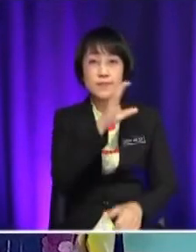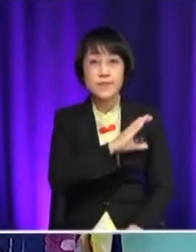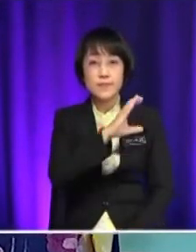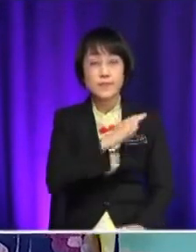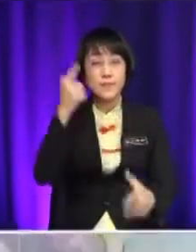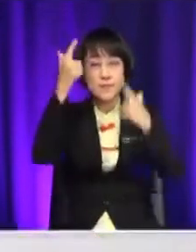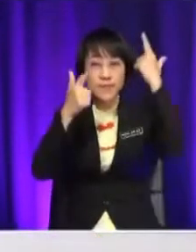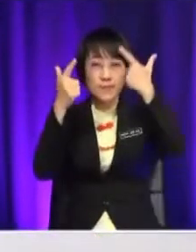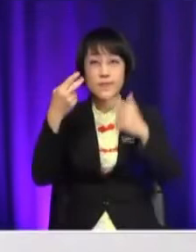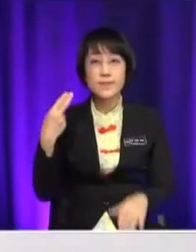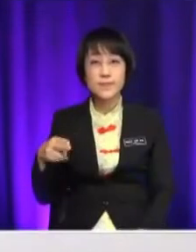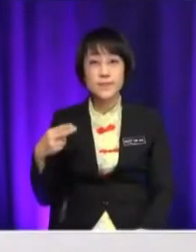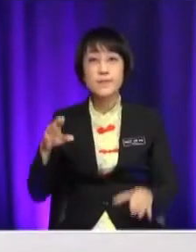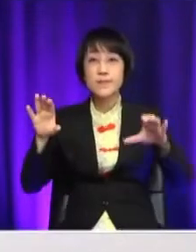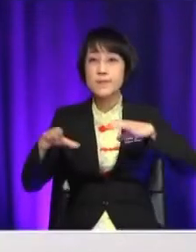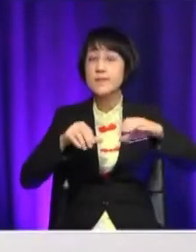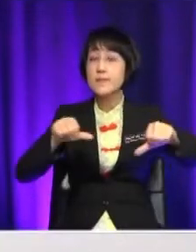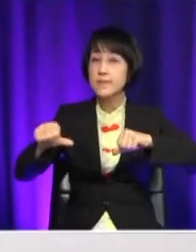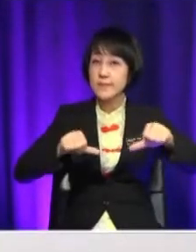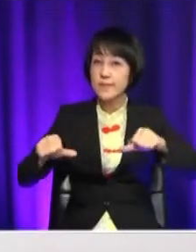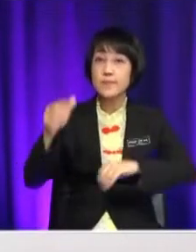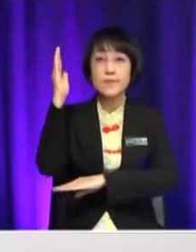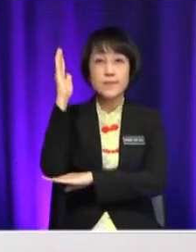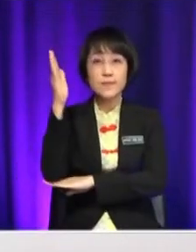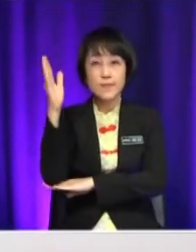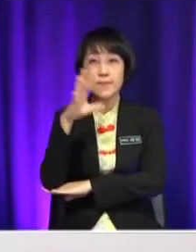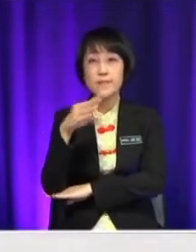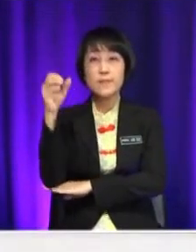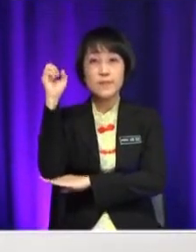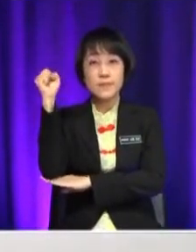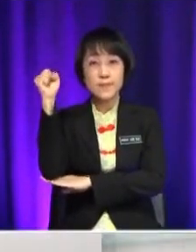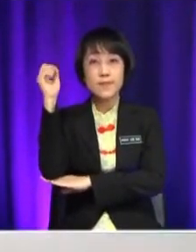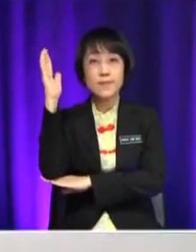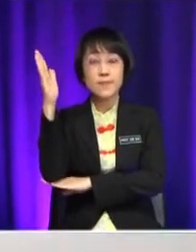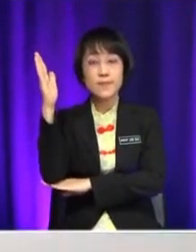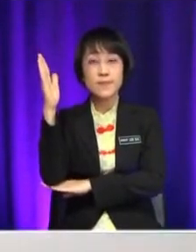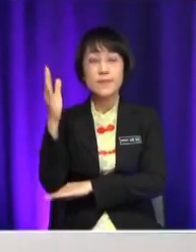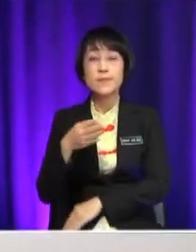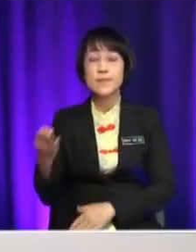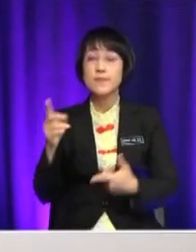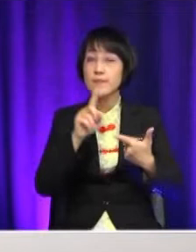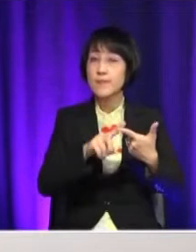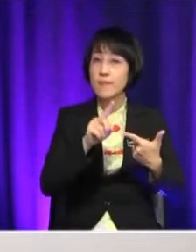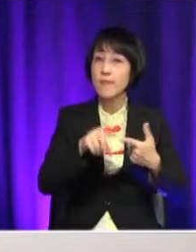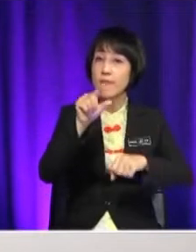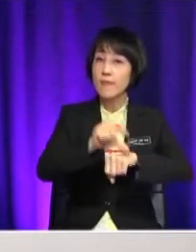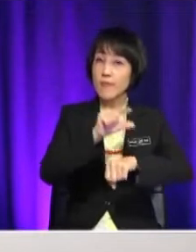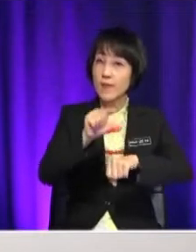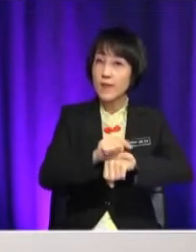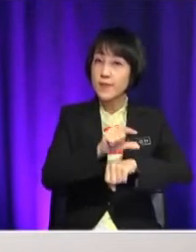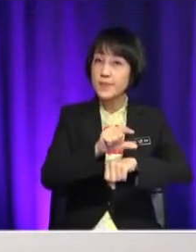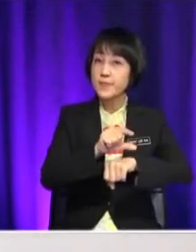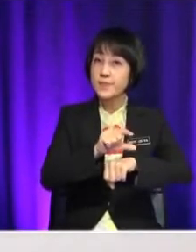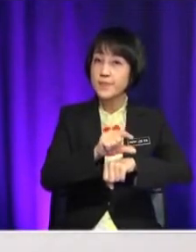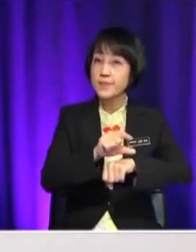tu untuk dua aktiviti, iaitu ceramah dan juga syarahan. Bahan yang kedua pula kita gunakan untuk